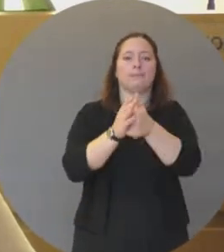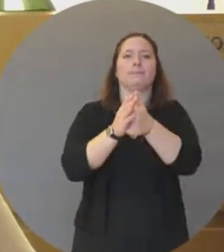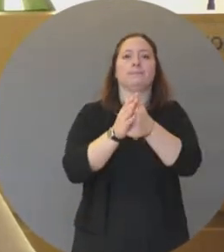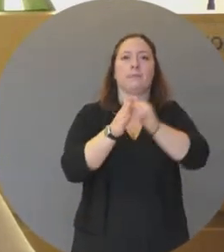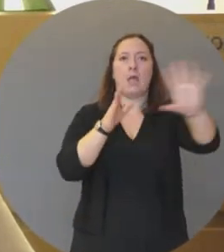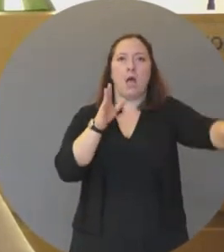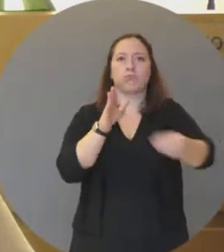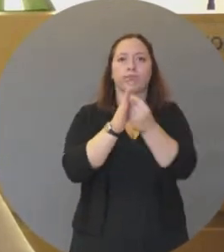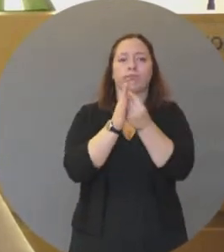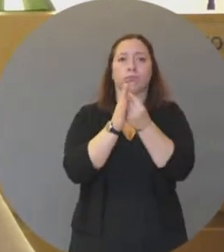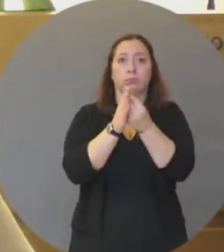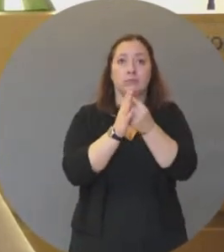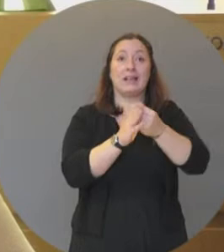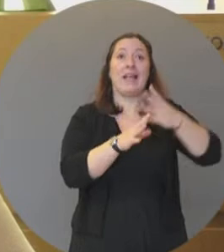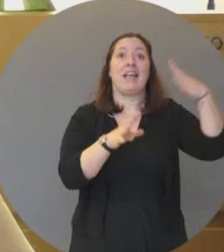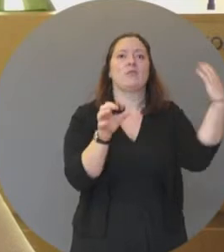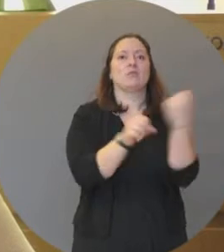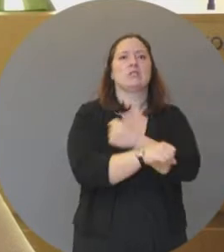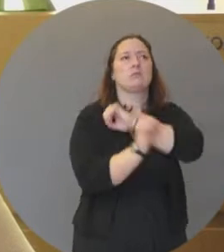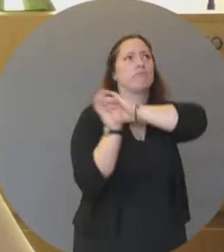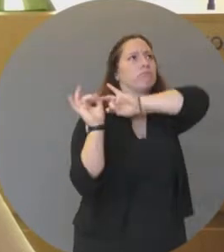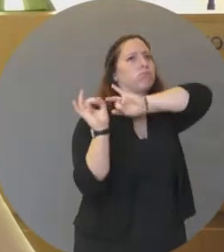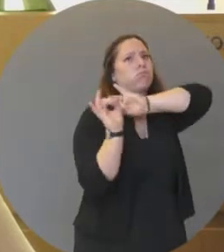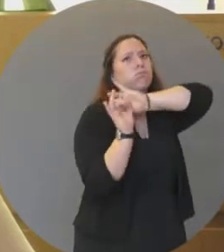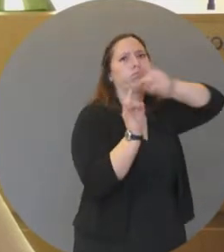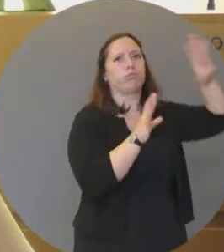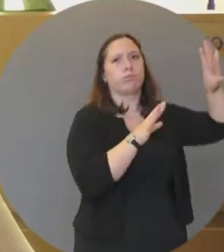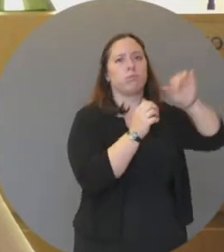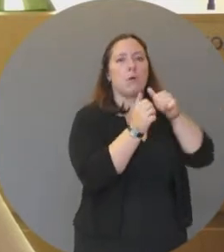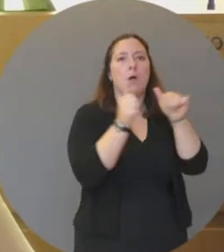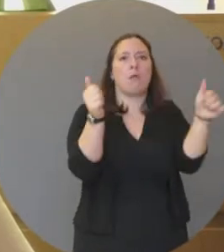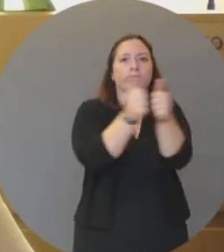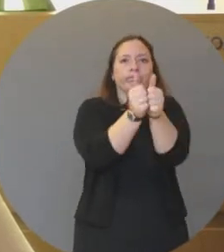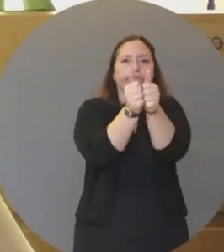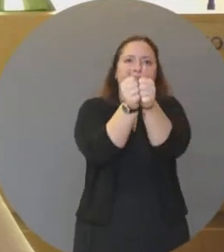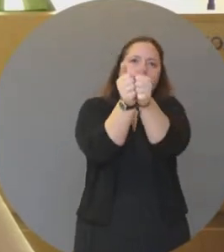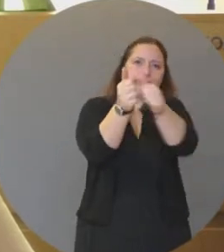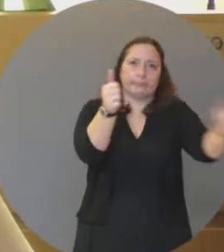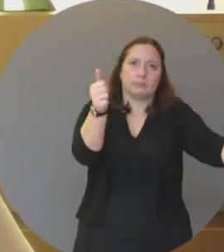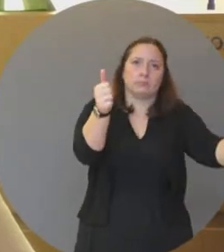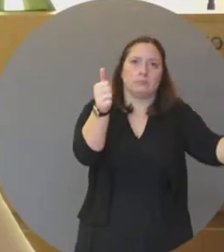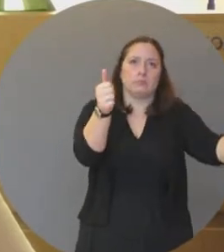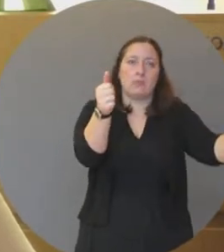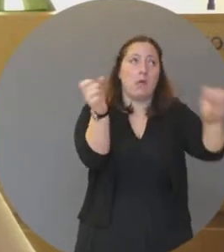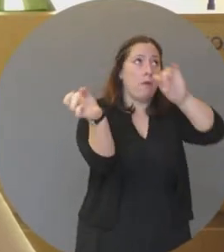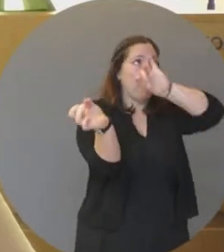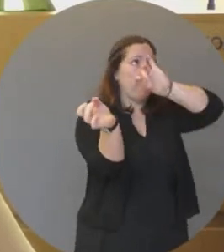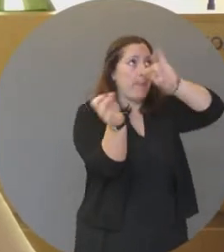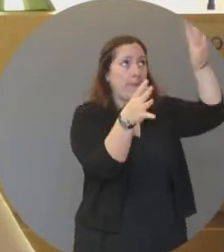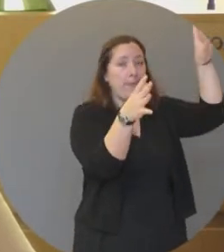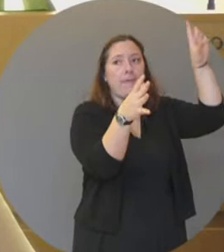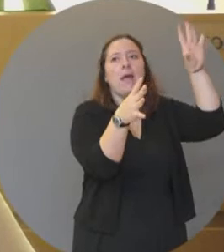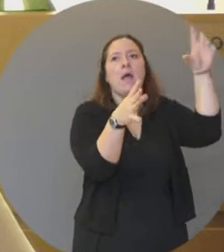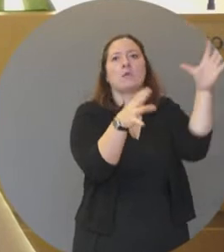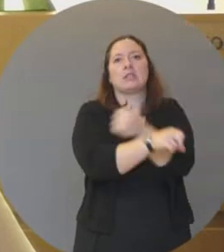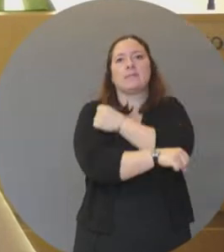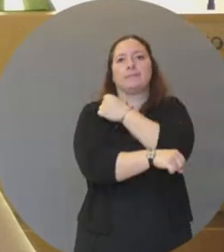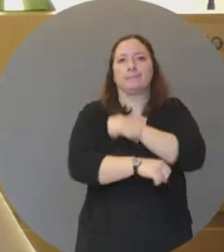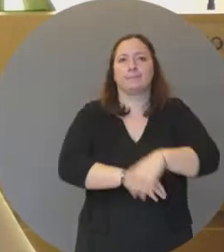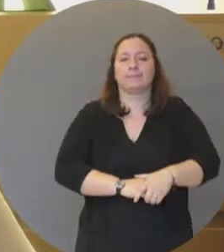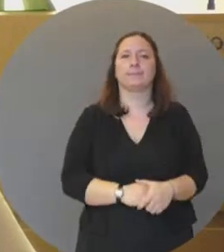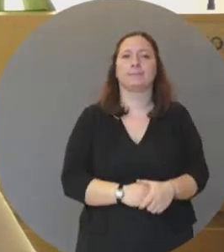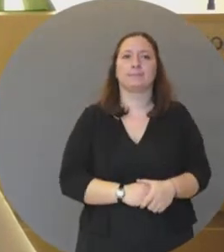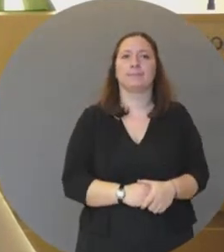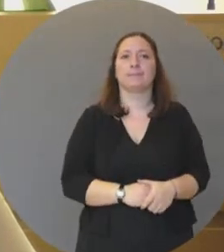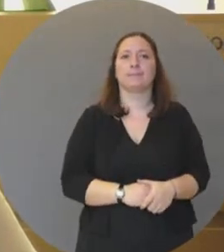l'entêtement du gouvernement a refusé la décongivalisation de cette ah des allocations de solidarité